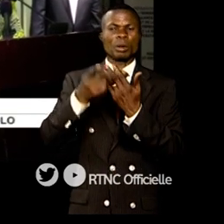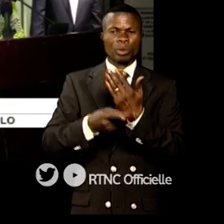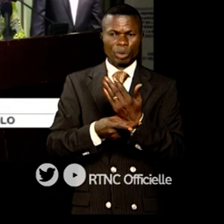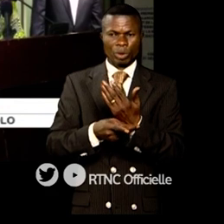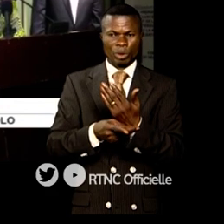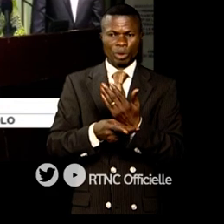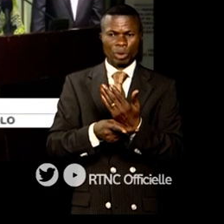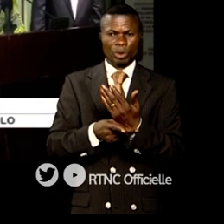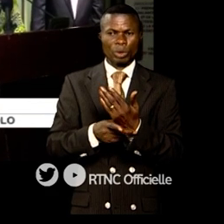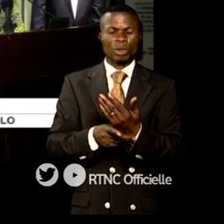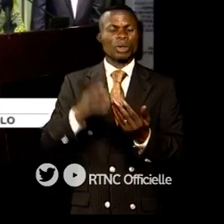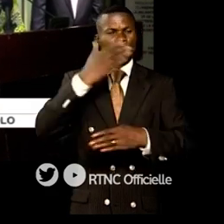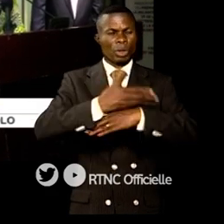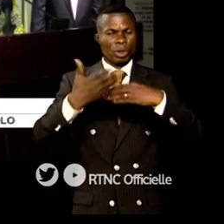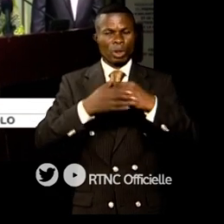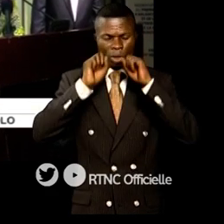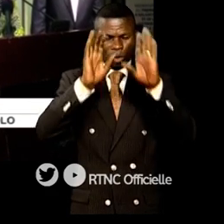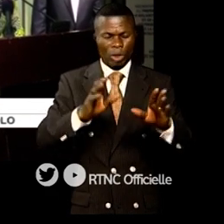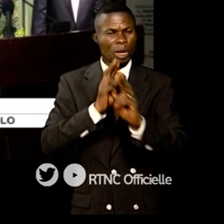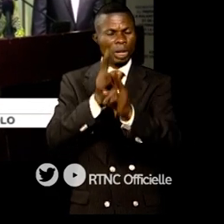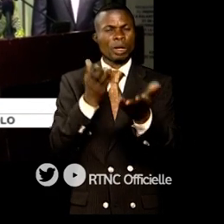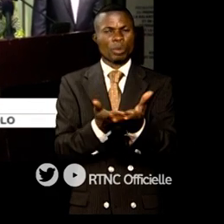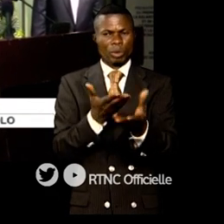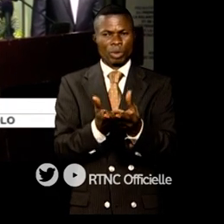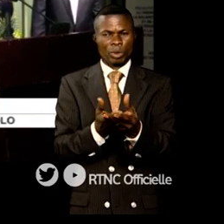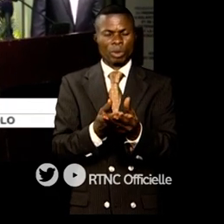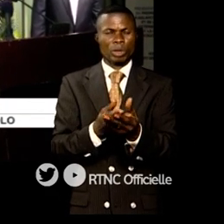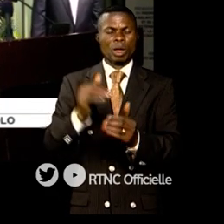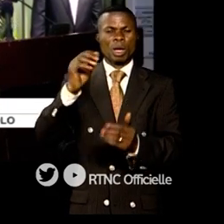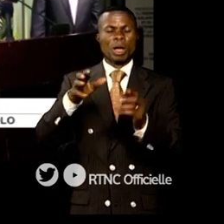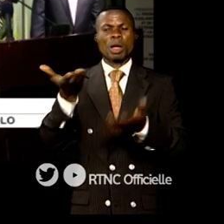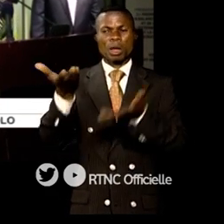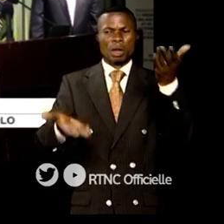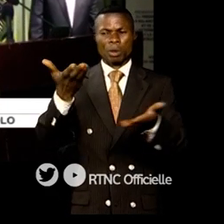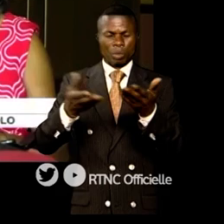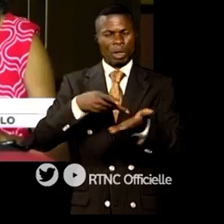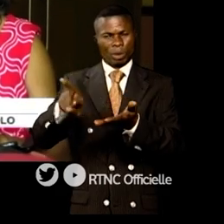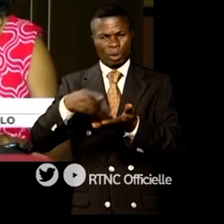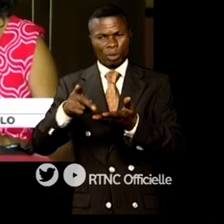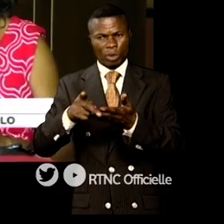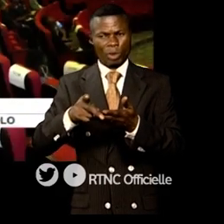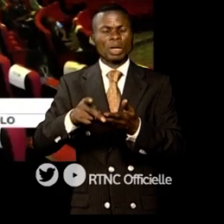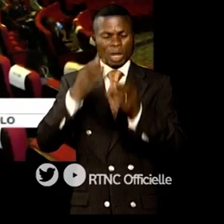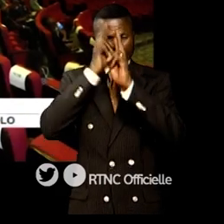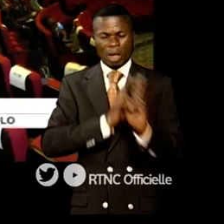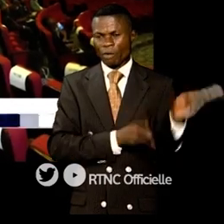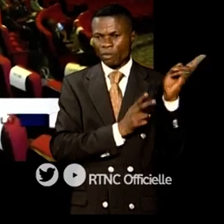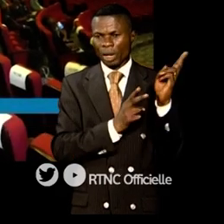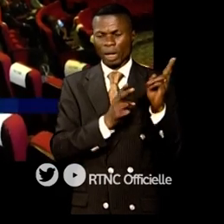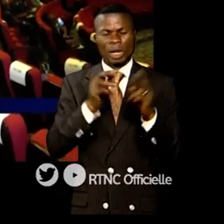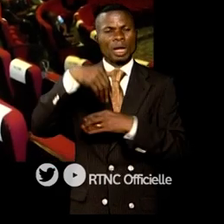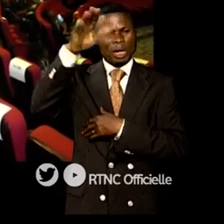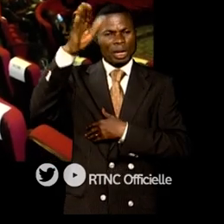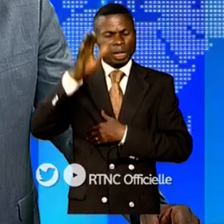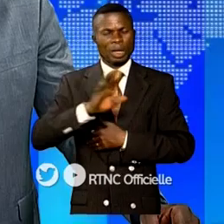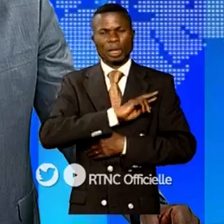qui a porté sur les fonds baptismaux ce premier rapport sur la balance des paiements et de la disposition extérieure globale de la République